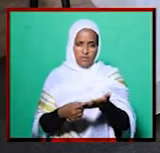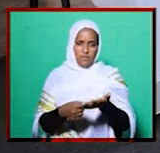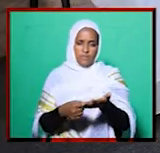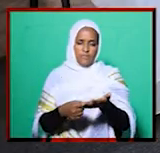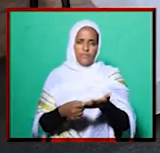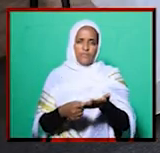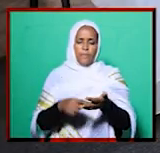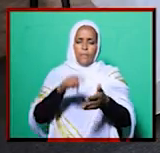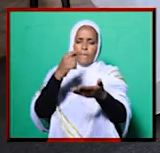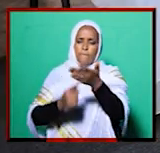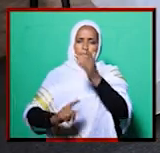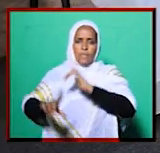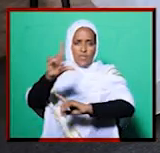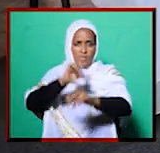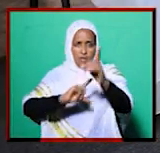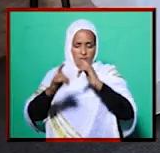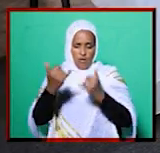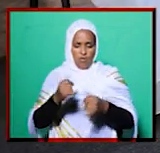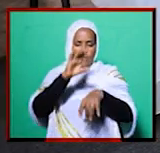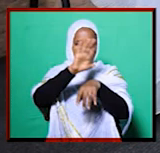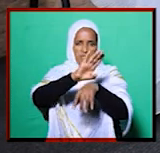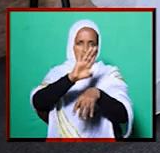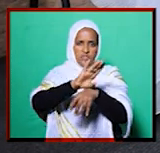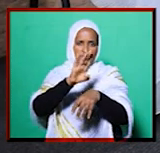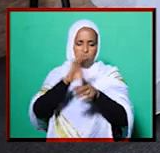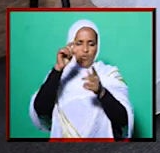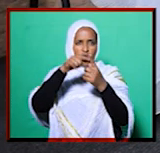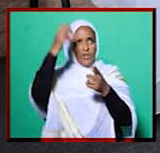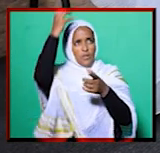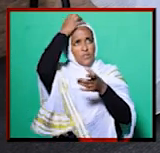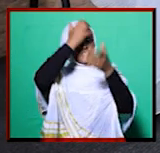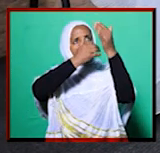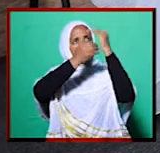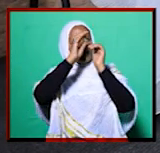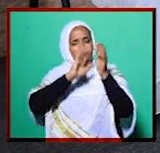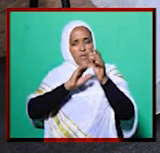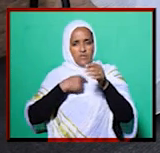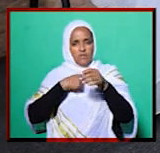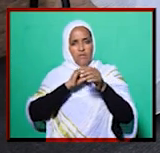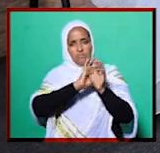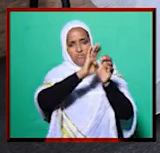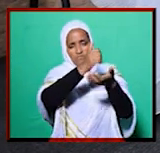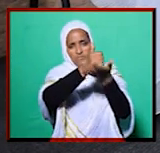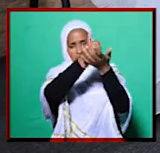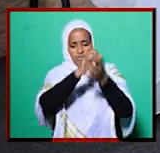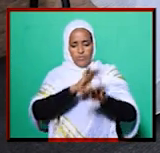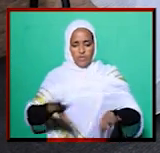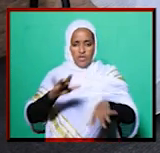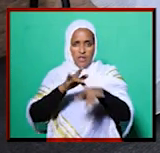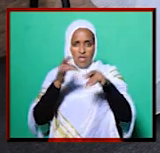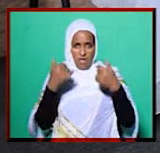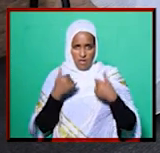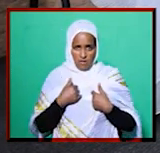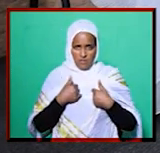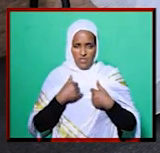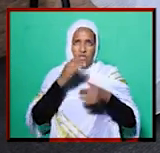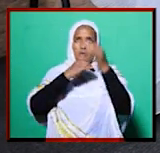ስለዚህ በዚህ በቋንቋ አሁን ቤተክርስቲያን ወደ መንግስተ ሰማያትኛን የምትሸኝ ምድር ላይ